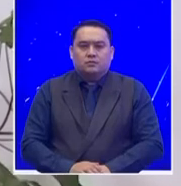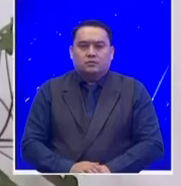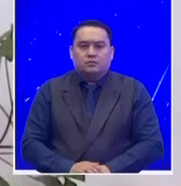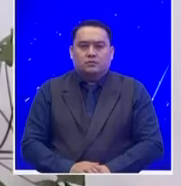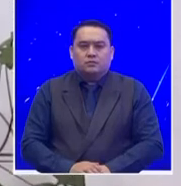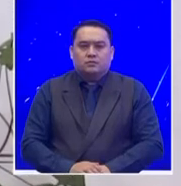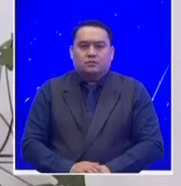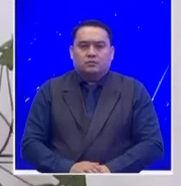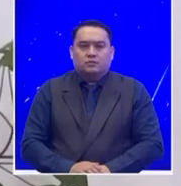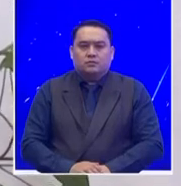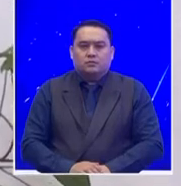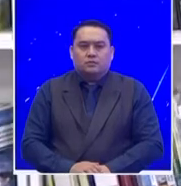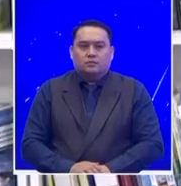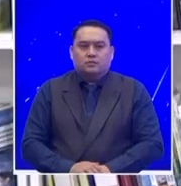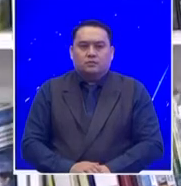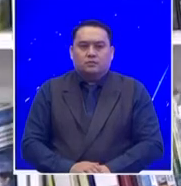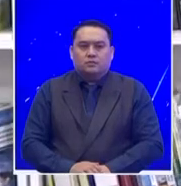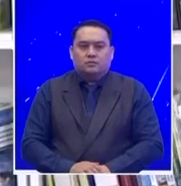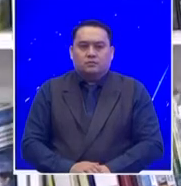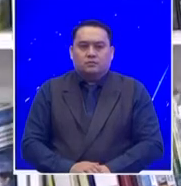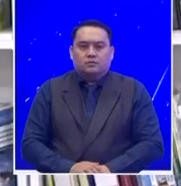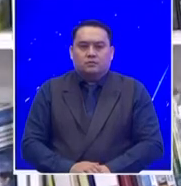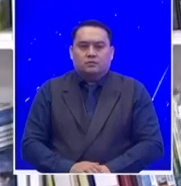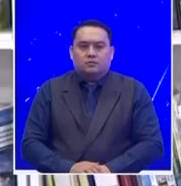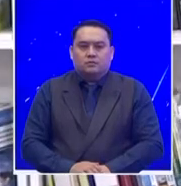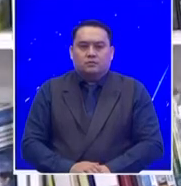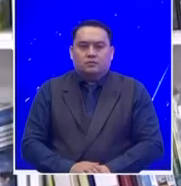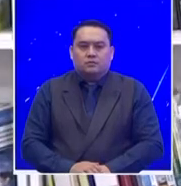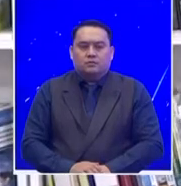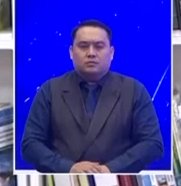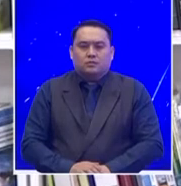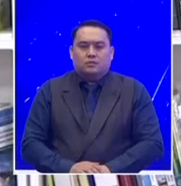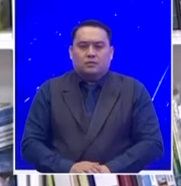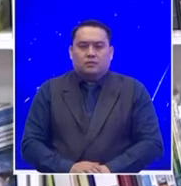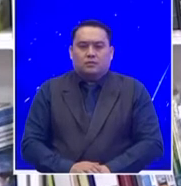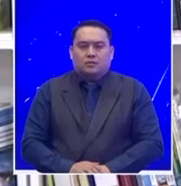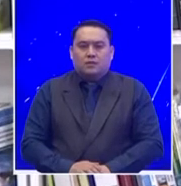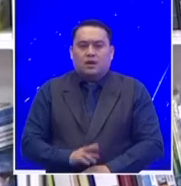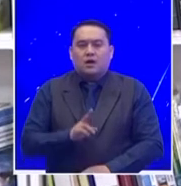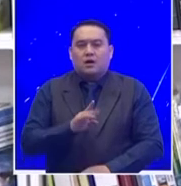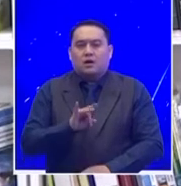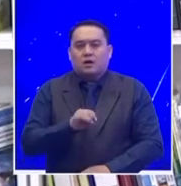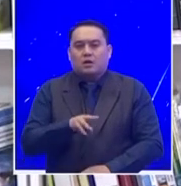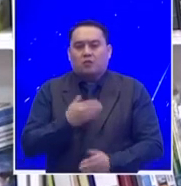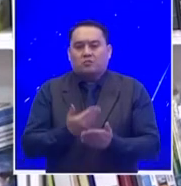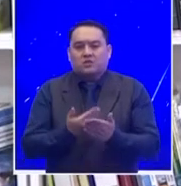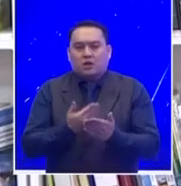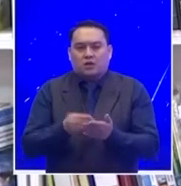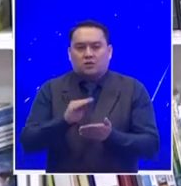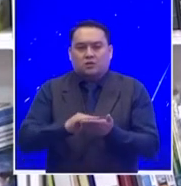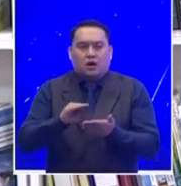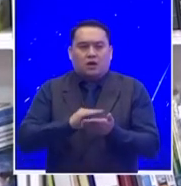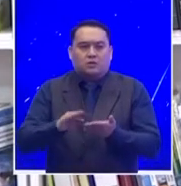жаздалған. Крылов орыс әдебиетіне сатира жанрын, оның ішінде мысал үлгісін әкелгендердің